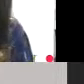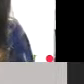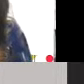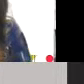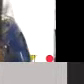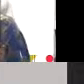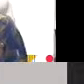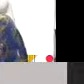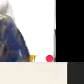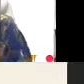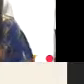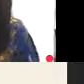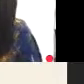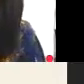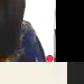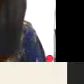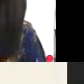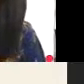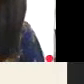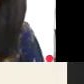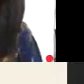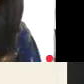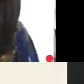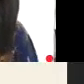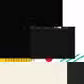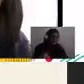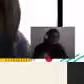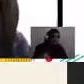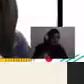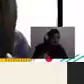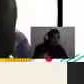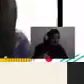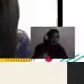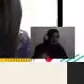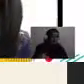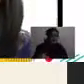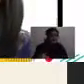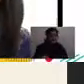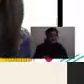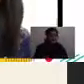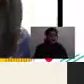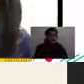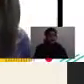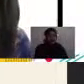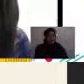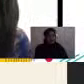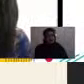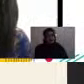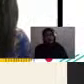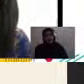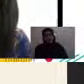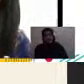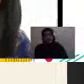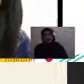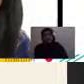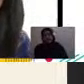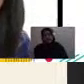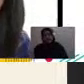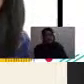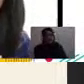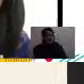Seperti tadi yang sudah disampaikan pembicara-pembicara sebelumnya, saya mau ingetin untuk PIN dan password.